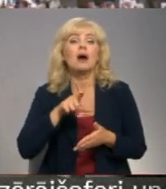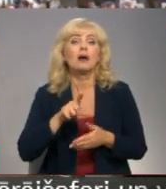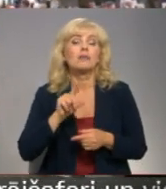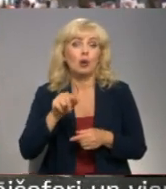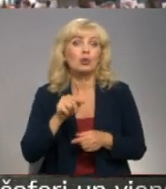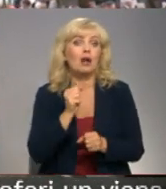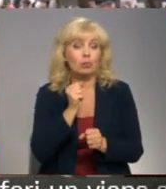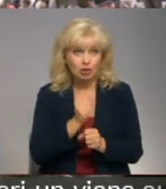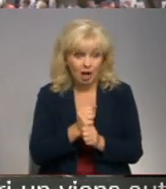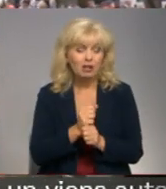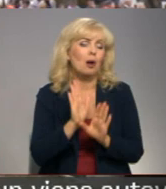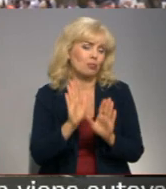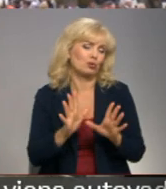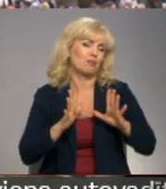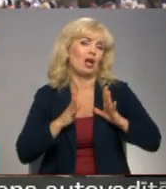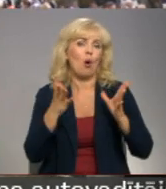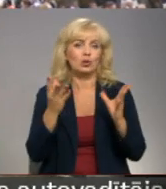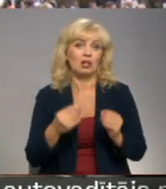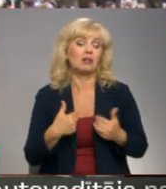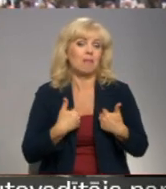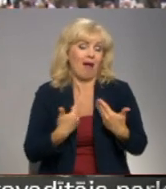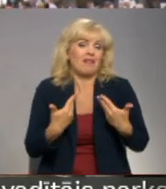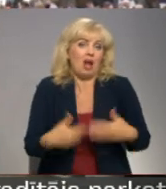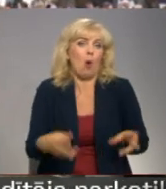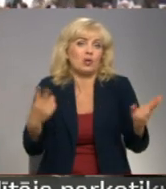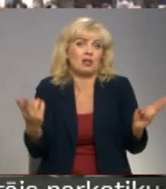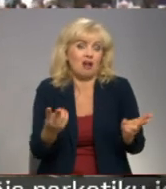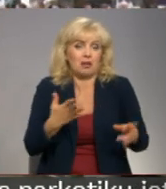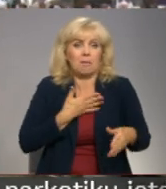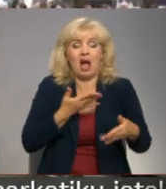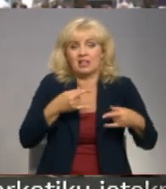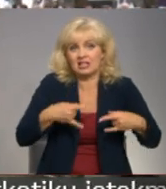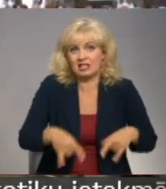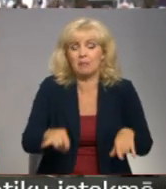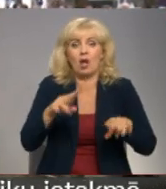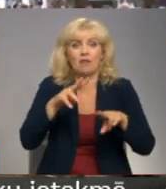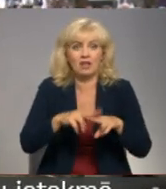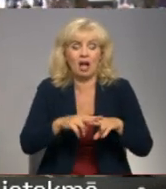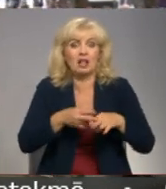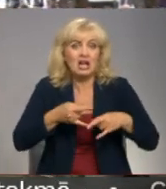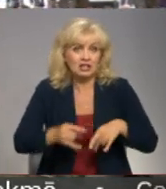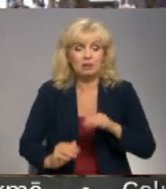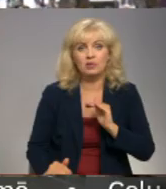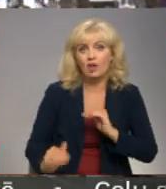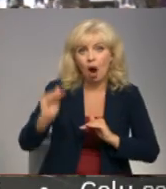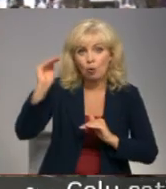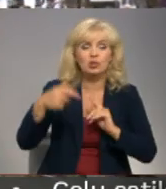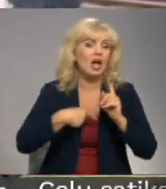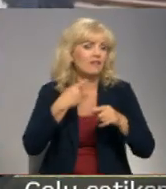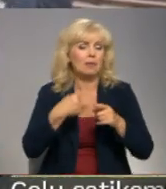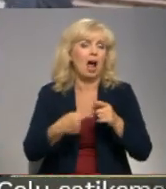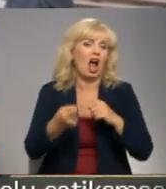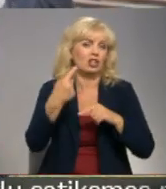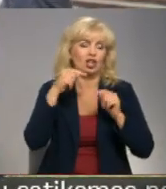paņemtu brīvdienu. Kāpēc? Tā ir man kā tradīcija, kurmenē ir mana dzimtā vieta. Es šeit esmu dzimis audzis, tā kā šeit es vienmēr